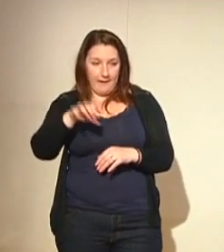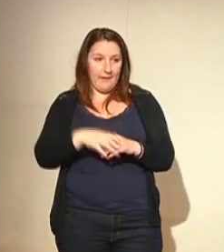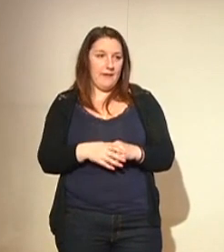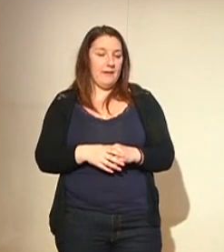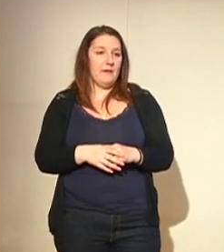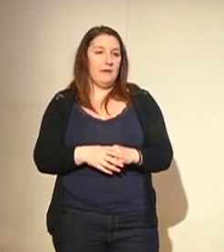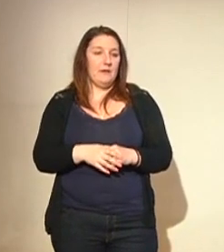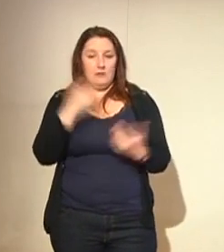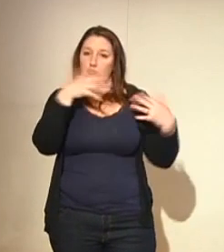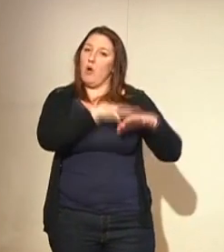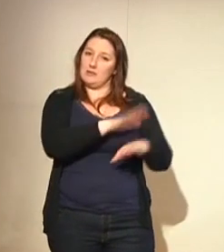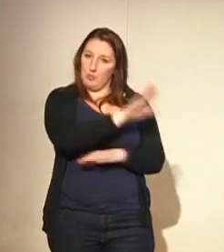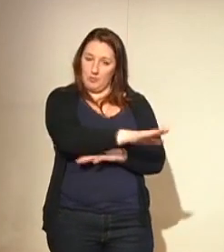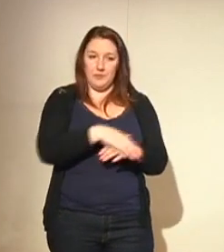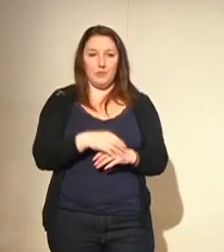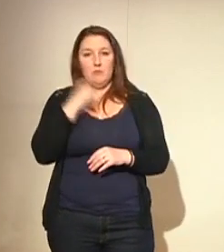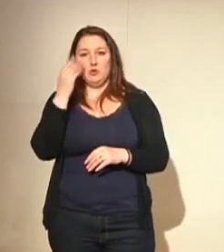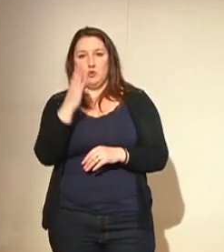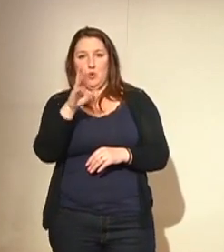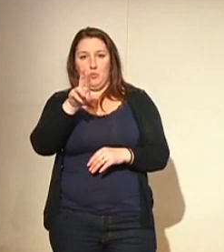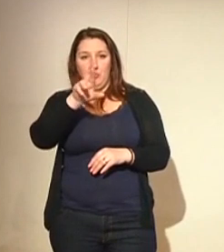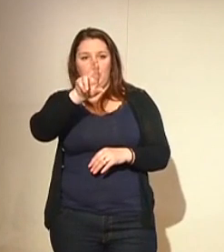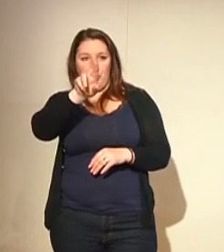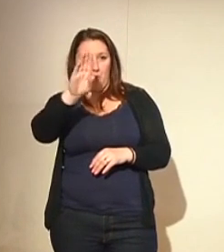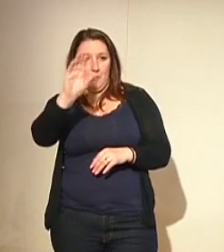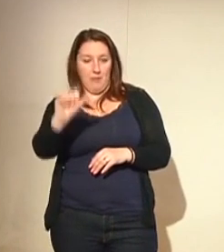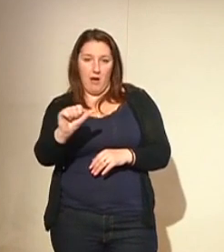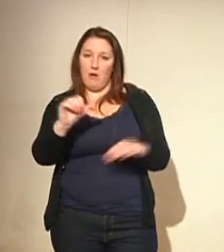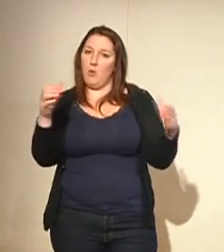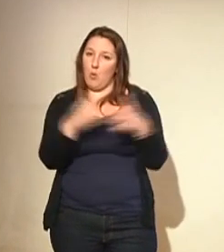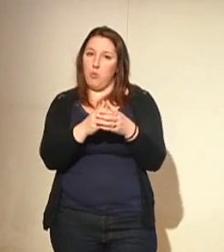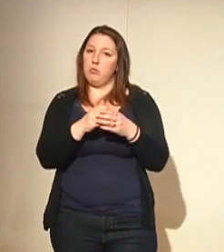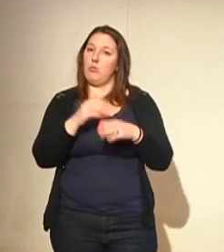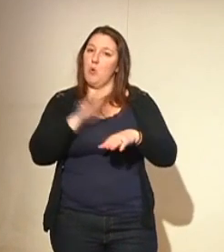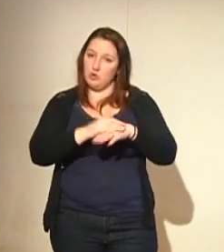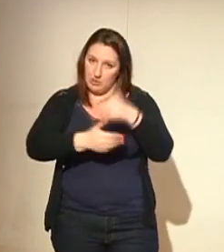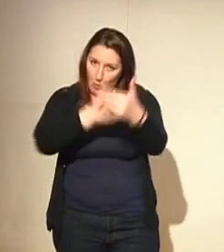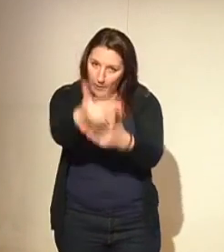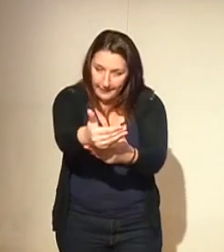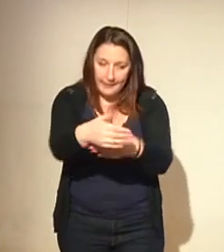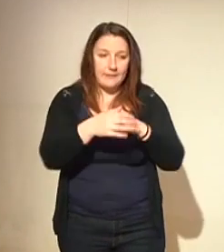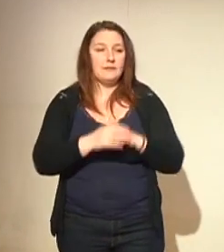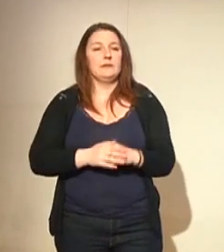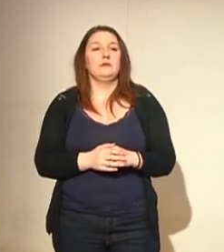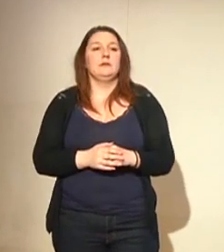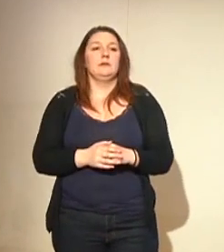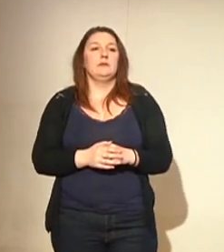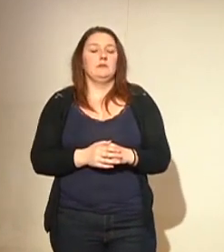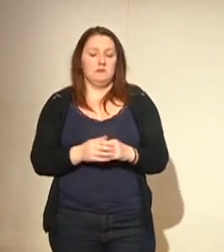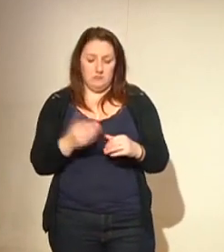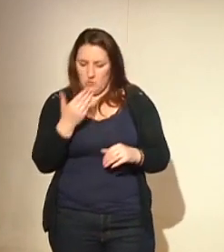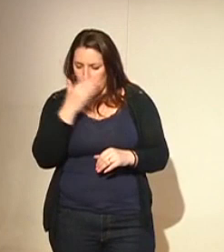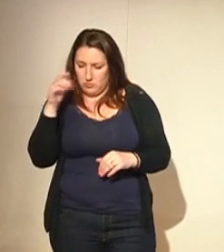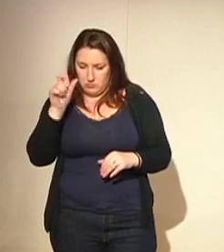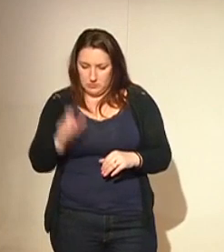rassemblement monsieur burba pour le groupe gauche et progrès il doit y avoir